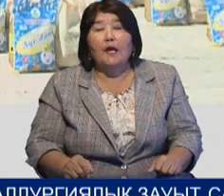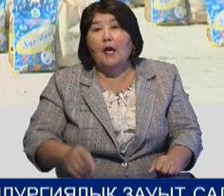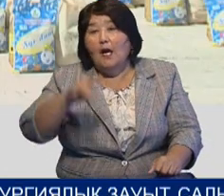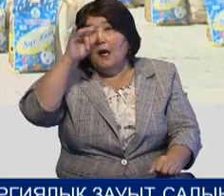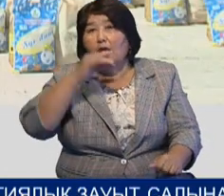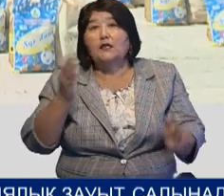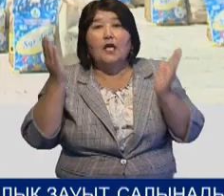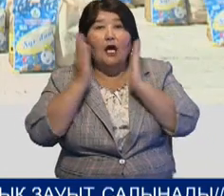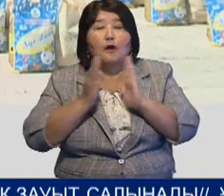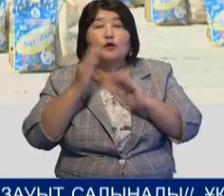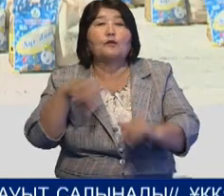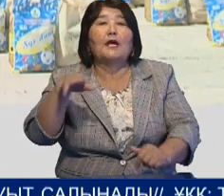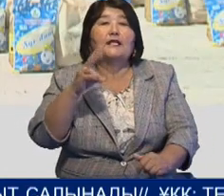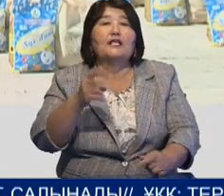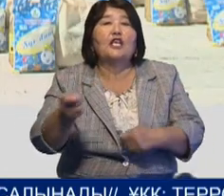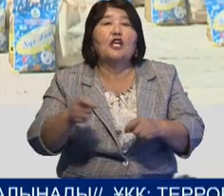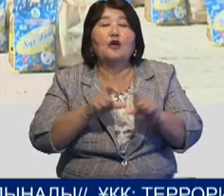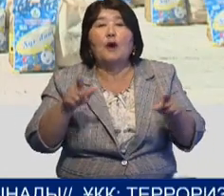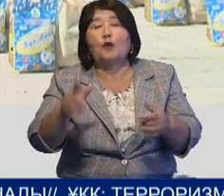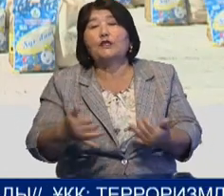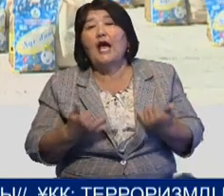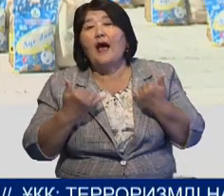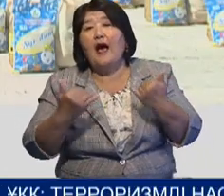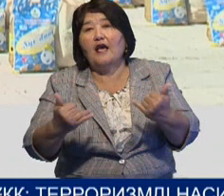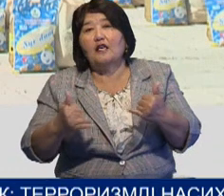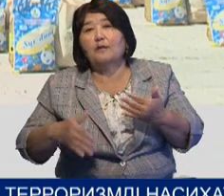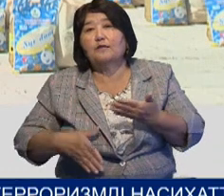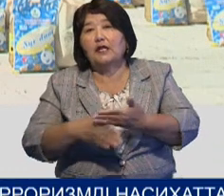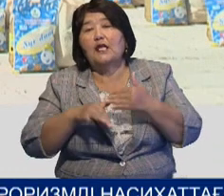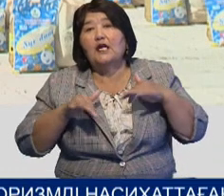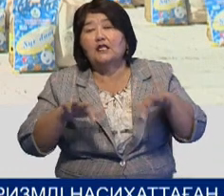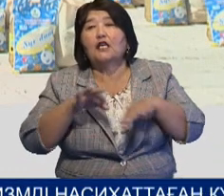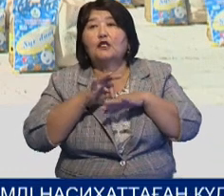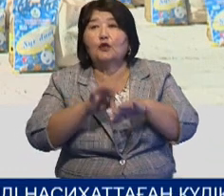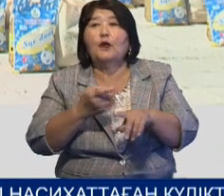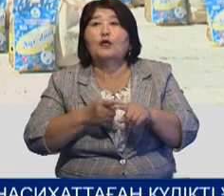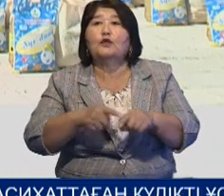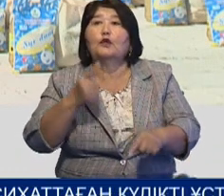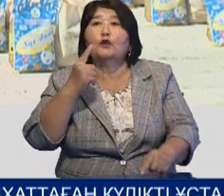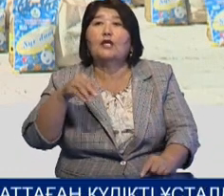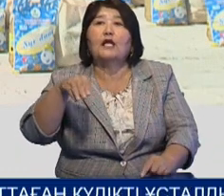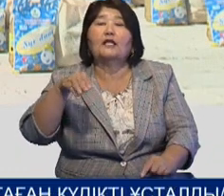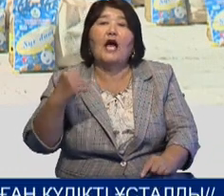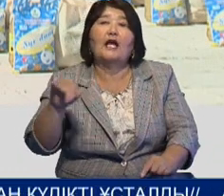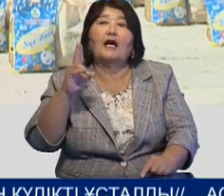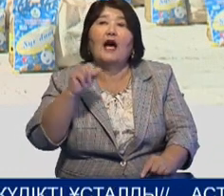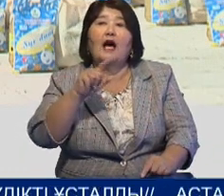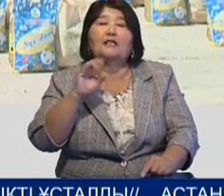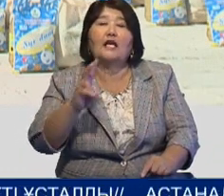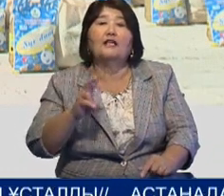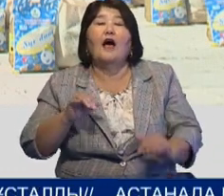Қазақстан мұсылмандар діни басқармасы осы қайырымдылық шараларын ұйымдастырады. Соның бірі тайқазан